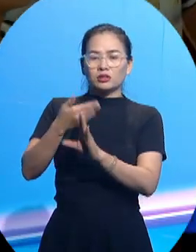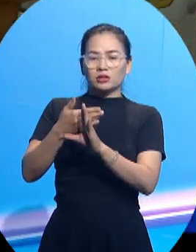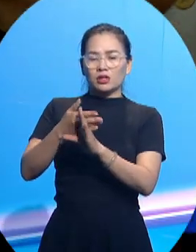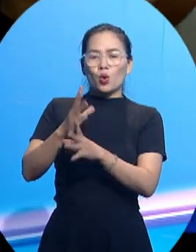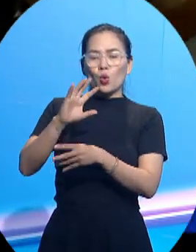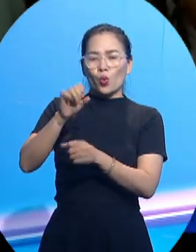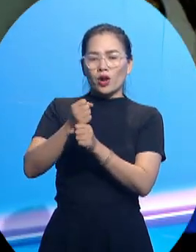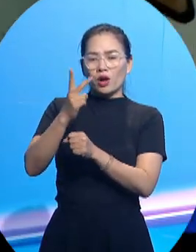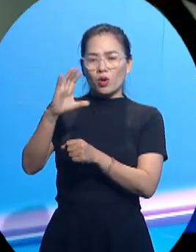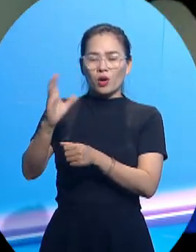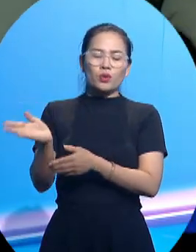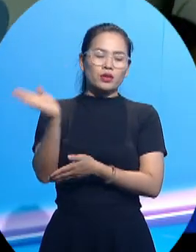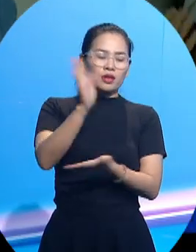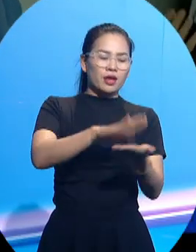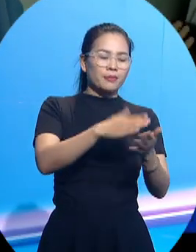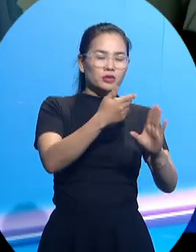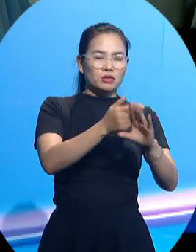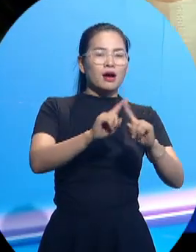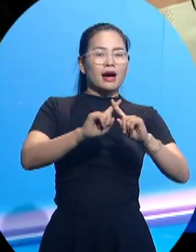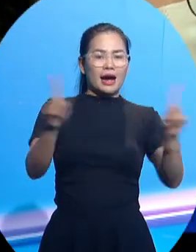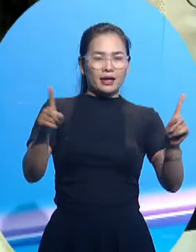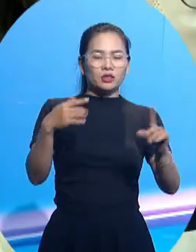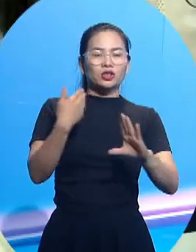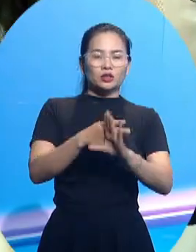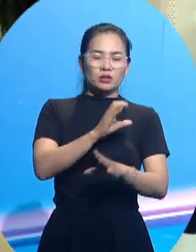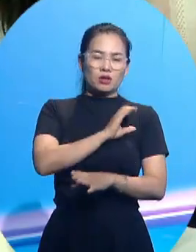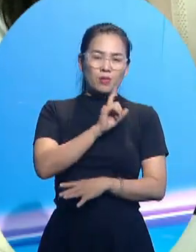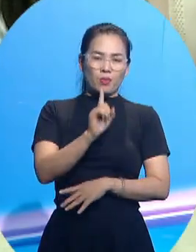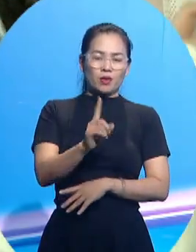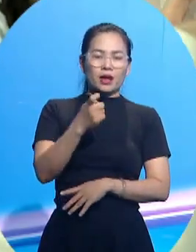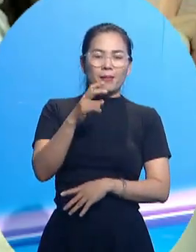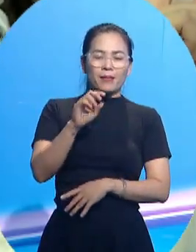Hữu Cầu sẽ trao quà cho các em học sinh khó khăn tại trường tiểu học Đắc Á, tỉnh Bình Phước.